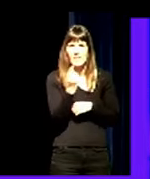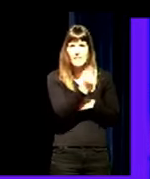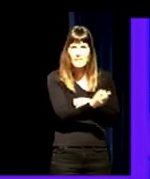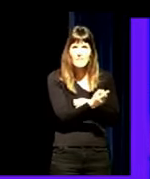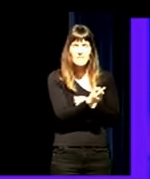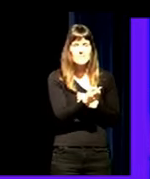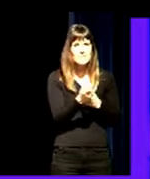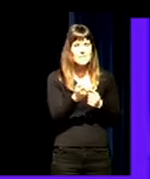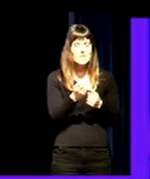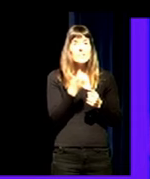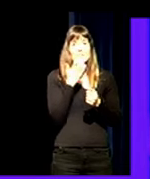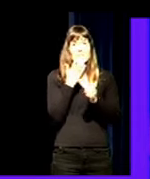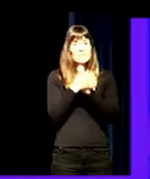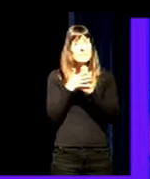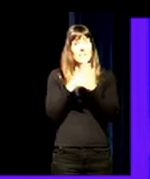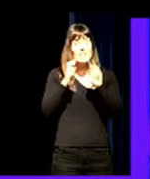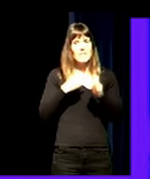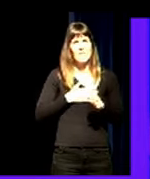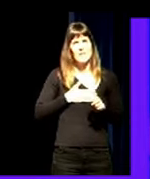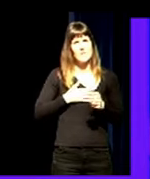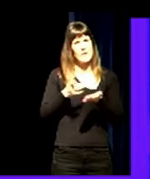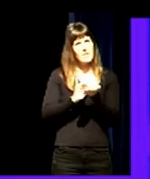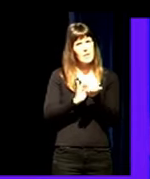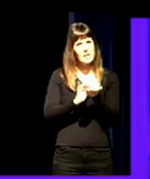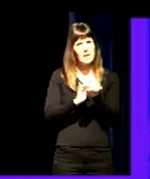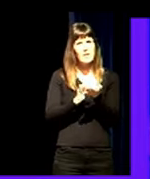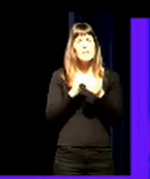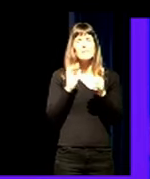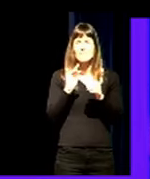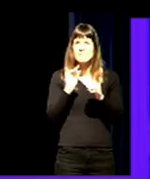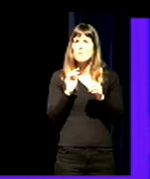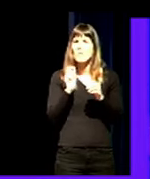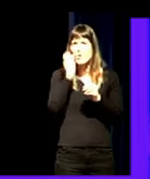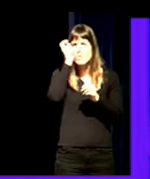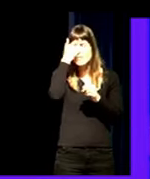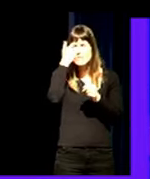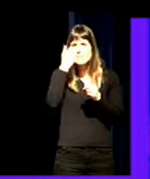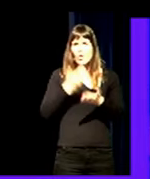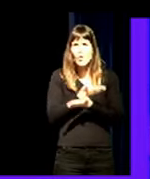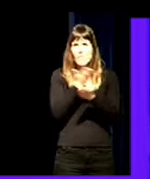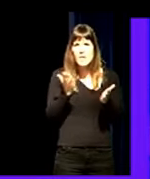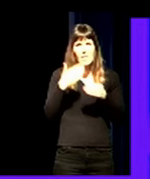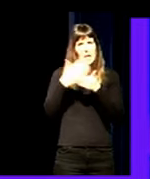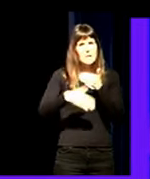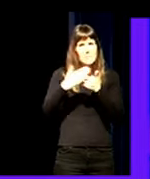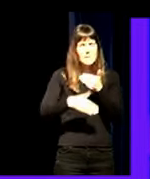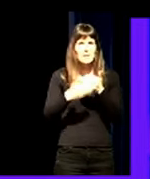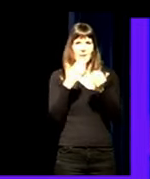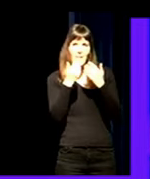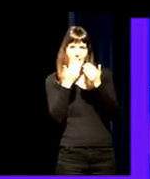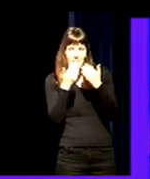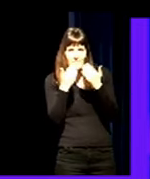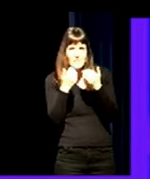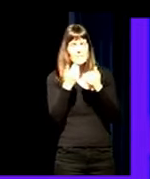buruz hitz egiten, dara non geratzen da, konfiantza, limiten garrantzia, berba egitea, esatea